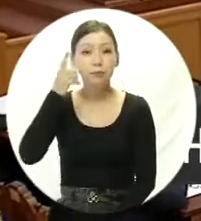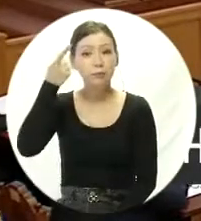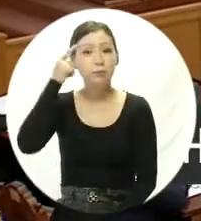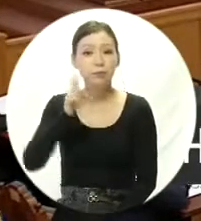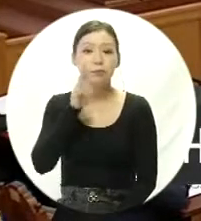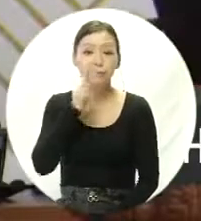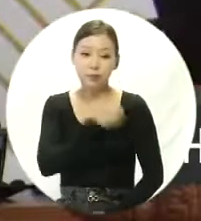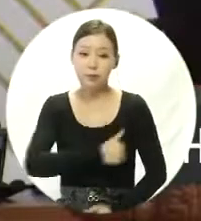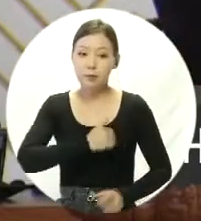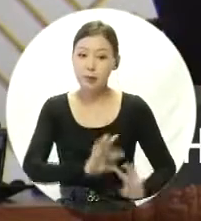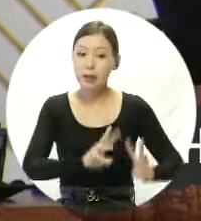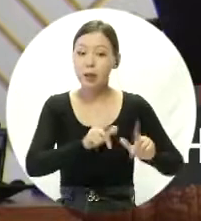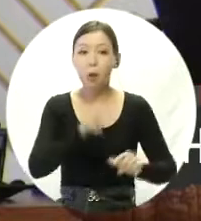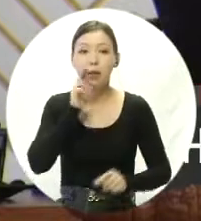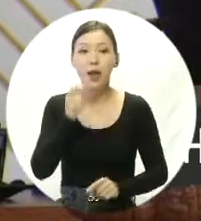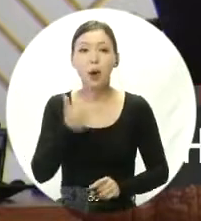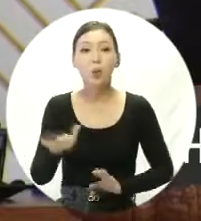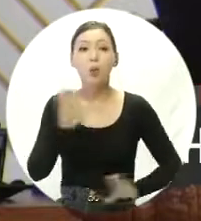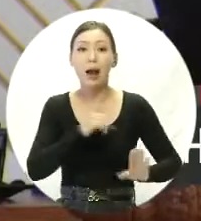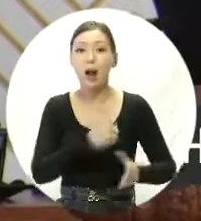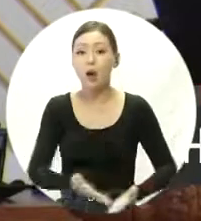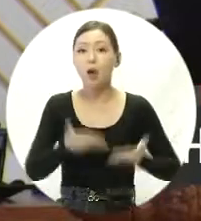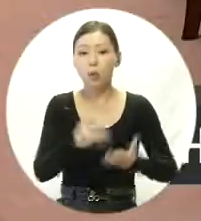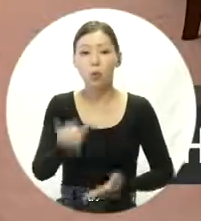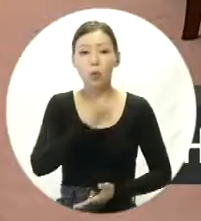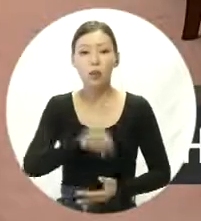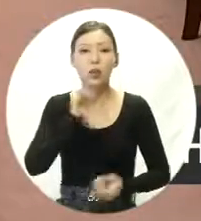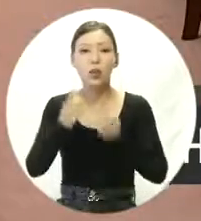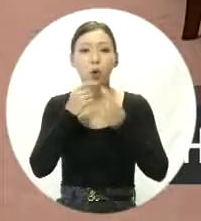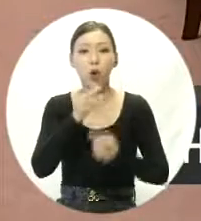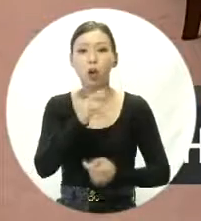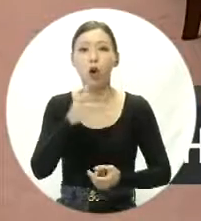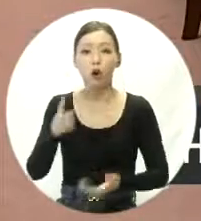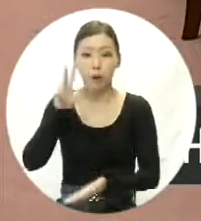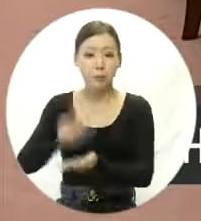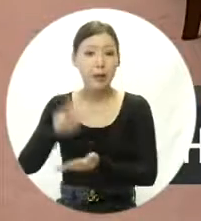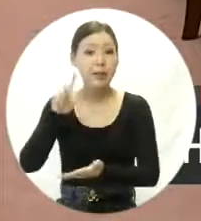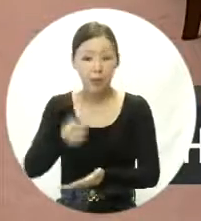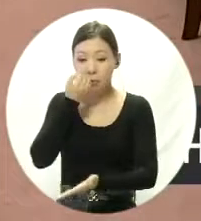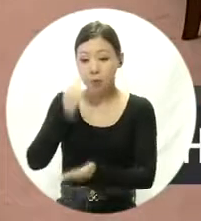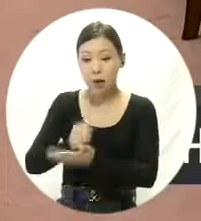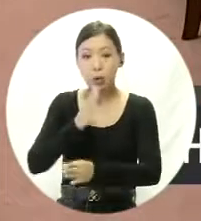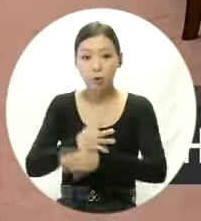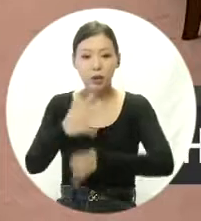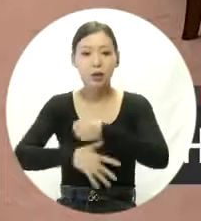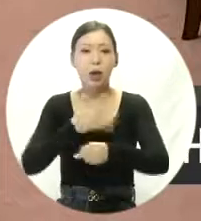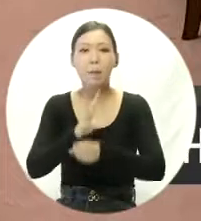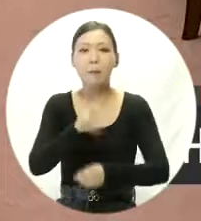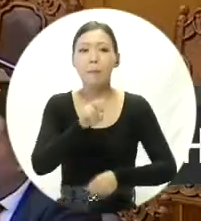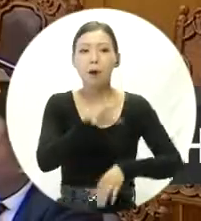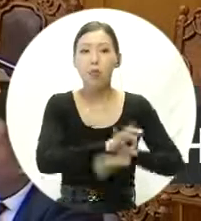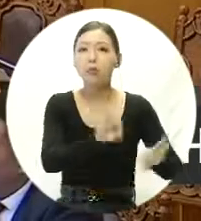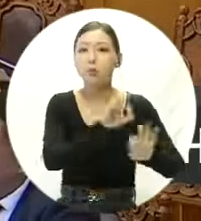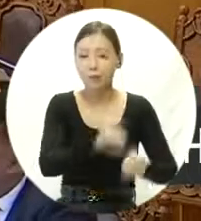Ерөнхийлөгч санаачлан хүнсний хангамжаа сайжруулах, хүнсний аюулгүй байдлыг хангах Улсын хурлын тогтоолыг оруулж ирсэн. Тогтоол батлагдсанаар дараагийн 5 жилд малын өвчингүй болно. За